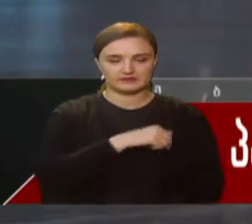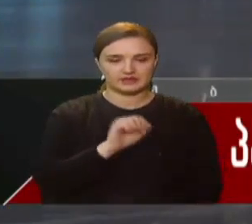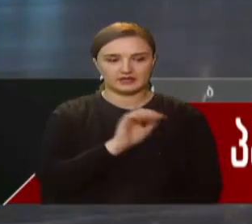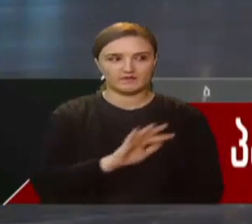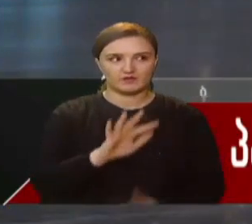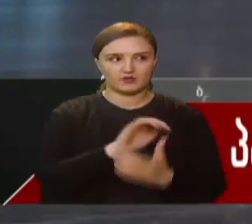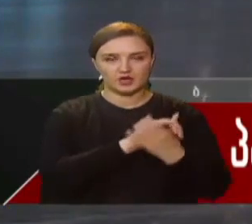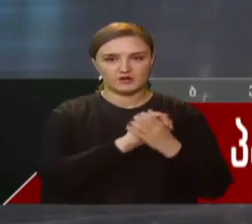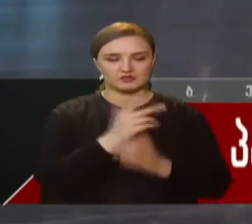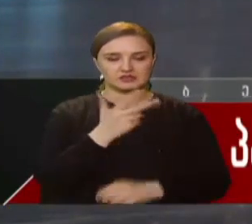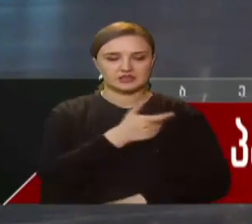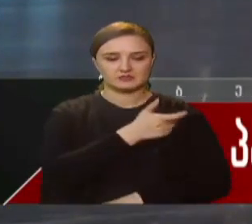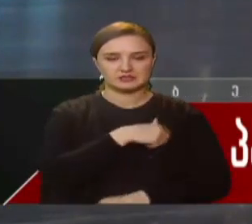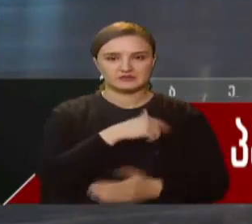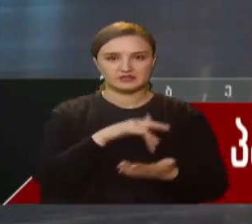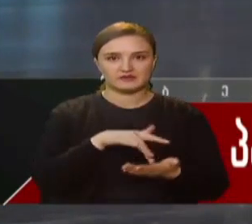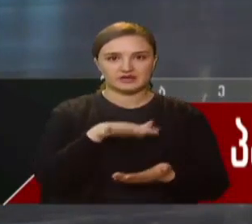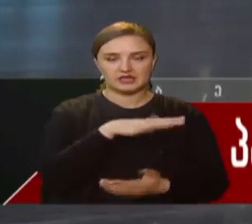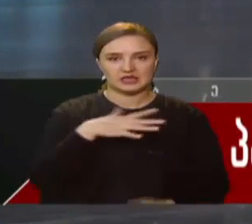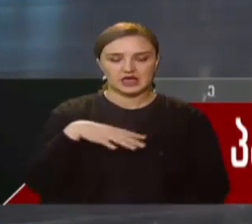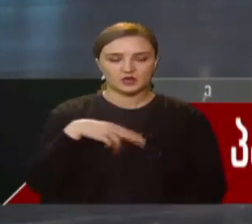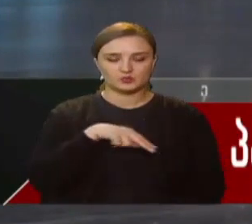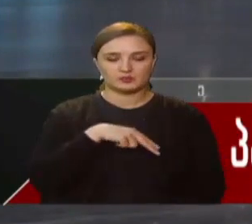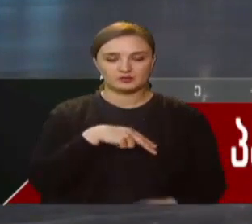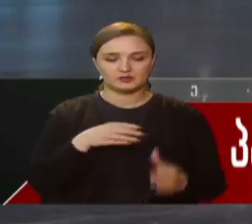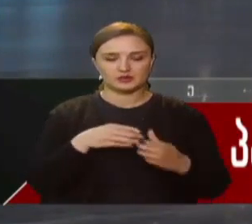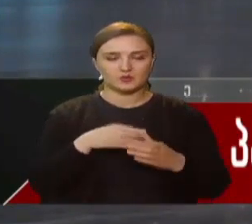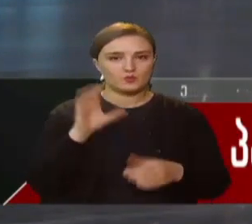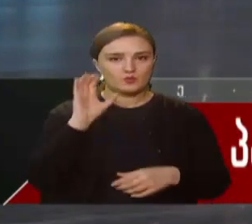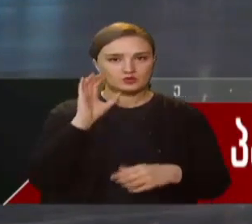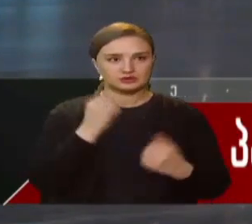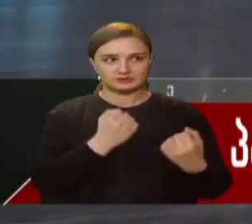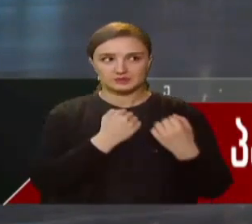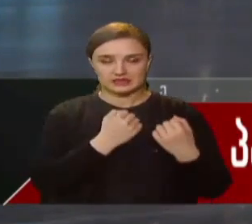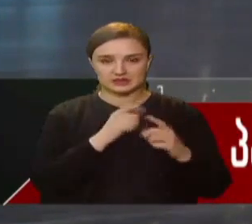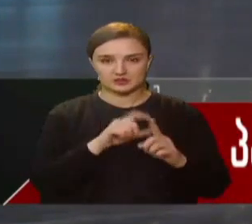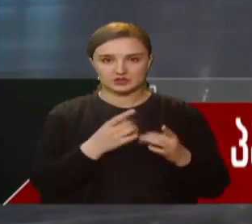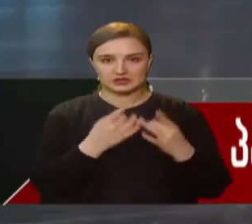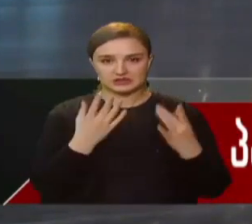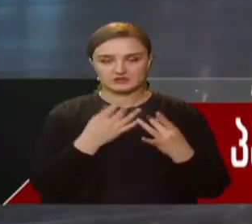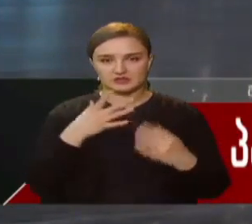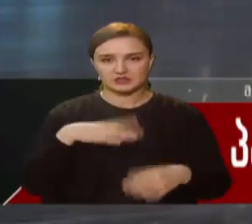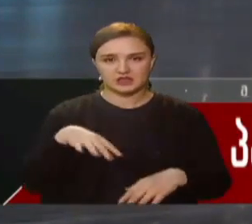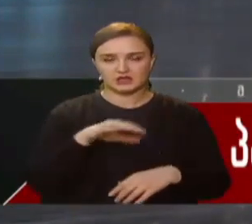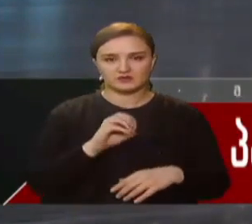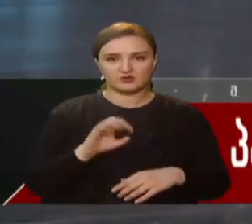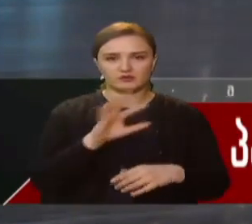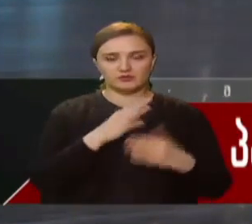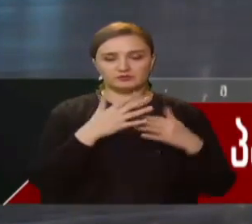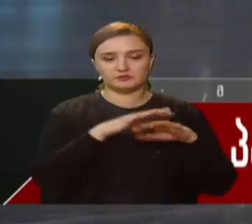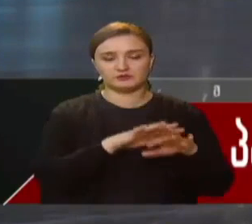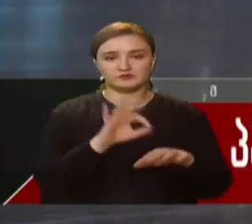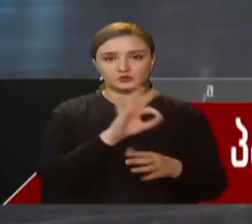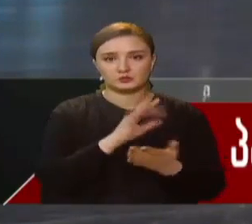Eurocaușuris sam წევრ ქვეყანაში ქართულმა საპარლამენტო დელეგაციამ მოისმინა მხარდამჭერი გზავნილები საქართველოს ევროკავშირში ინტეგრაციის